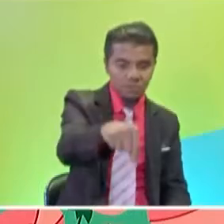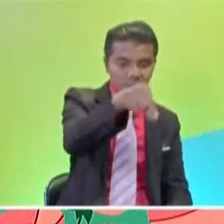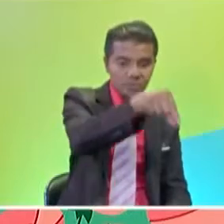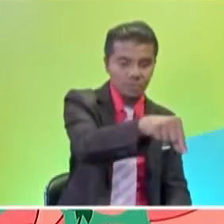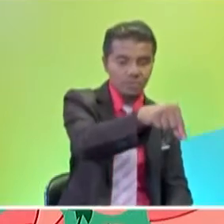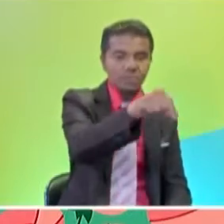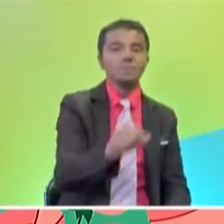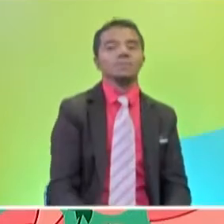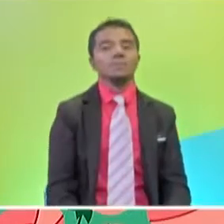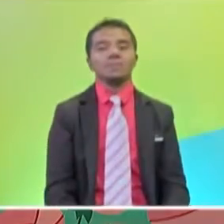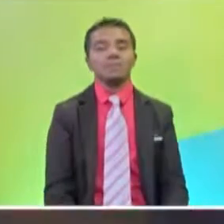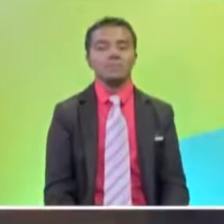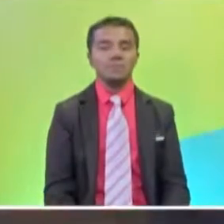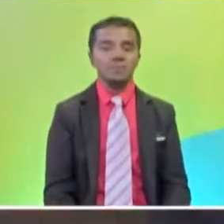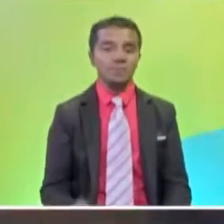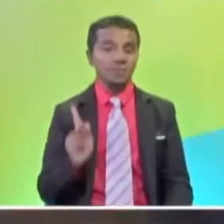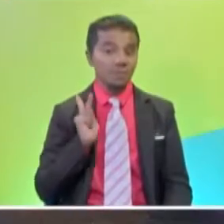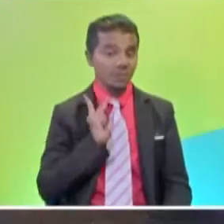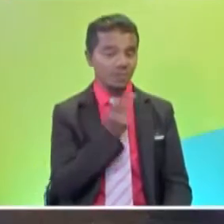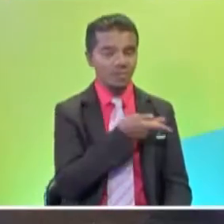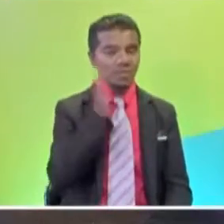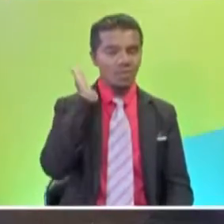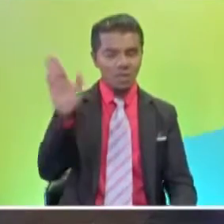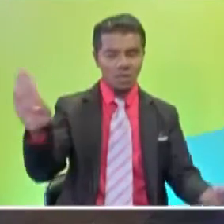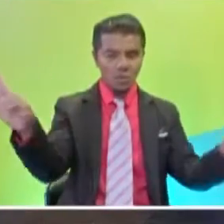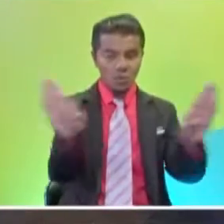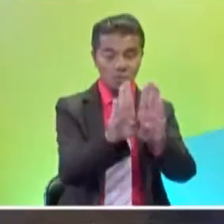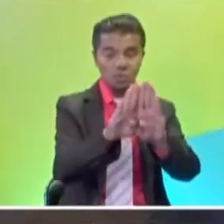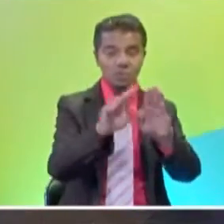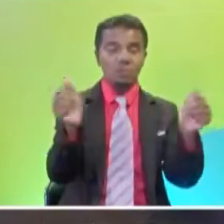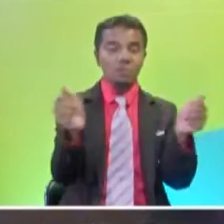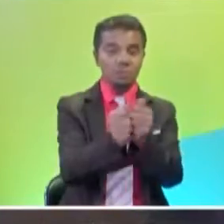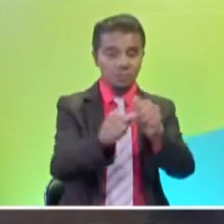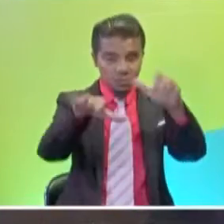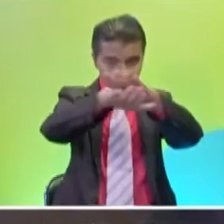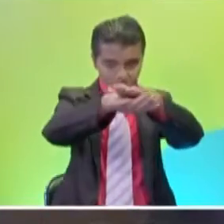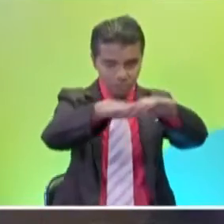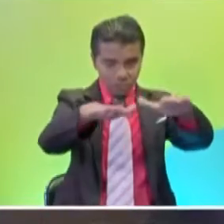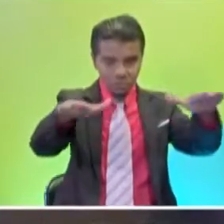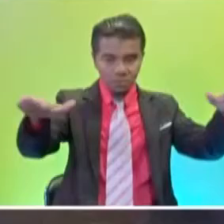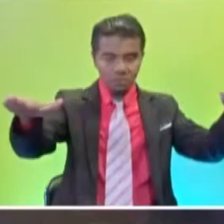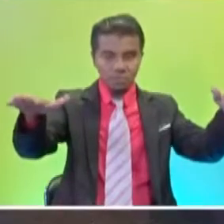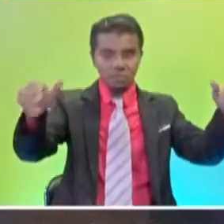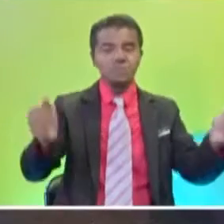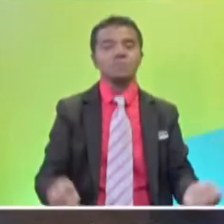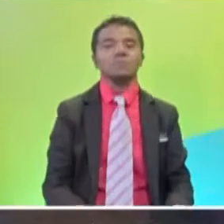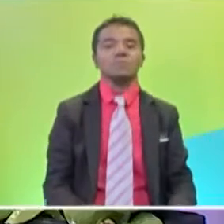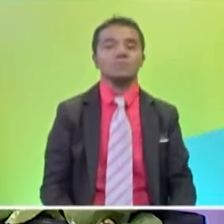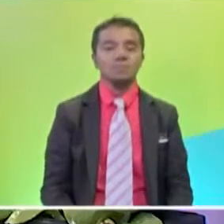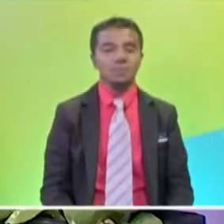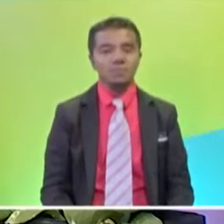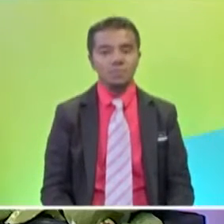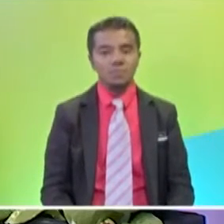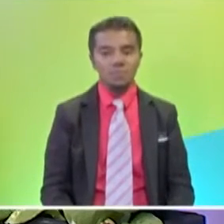tanam dalam dan kita lubang. Akan tutupkan selapis medium tanaman. Kita tidak terlalu tebas supaya nanti dia pokok tu untuk dia